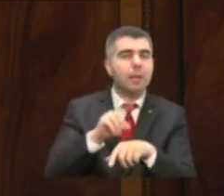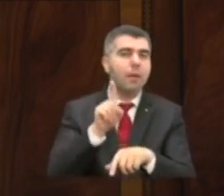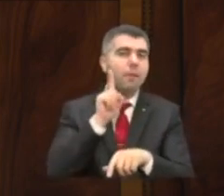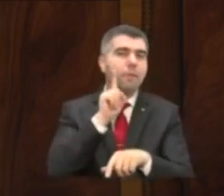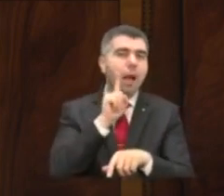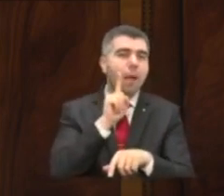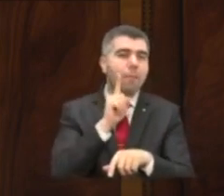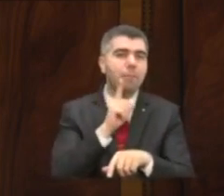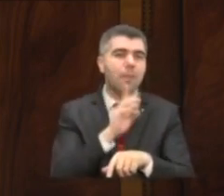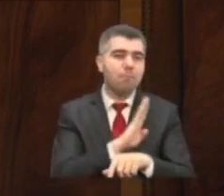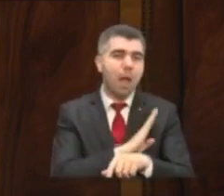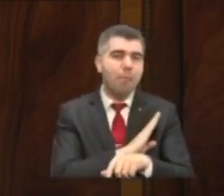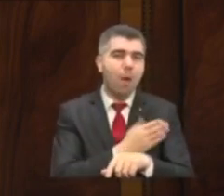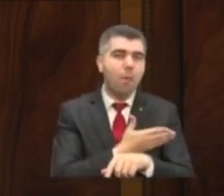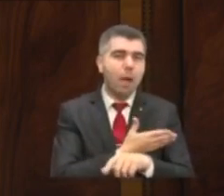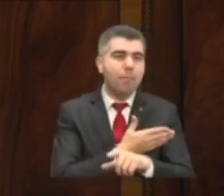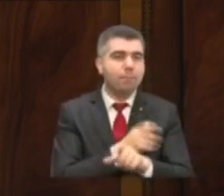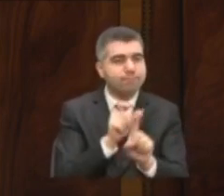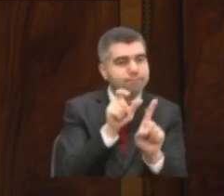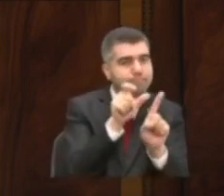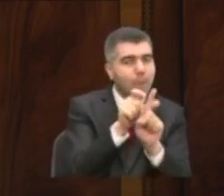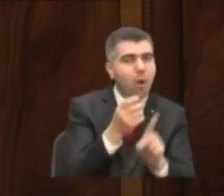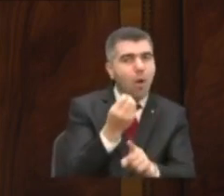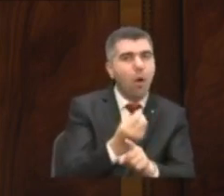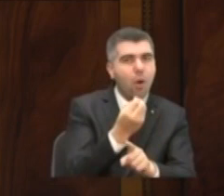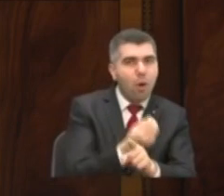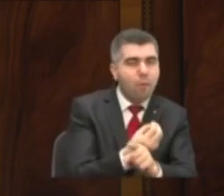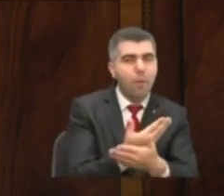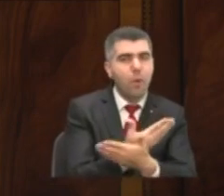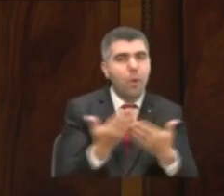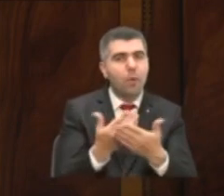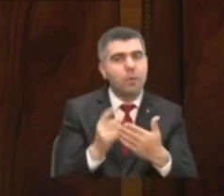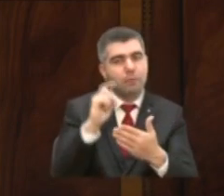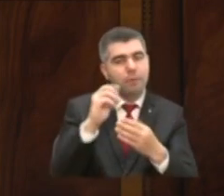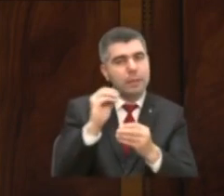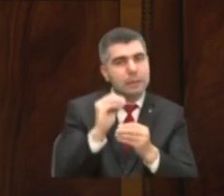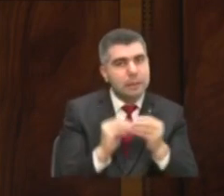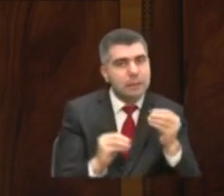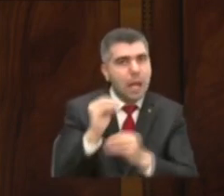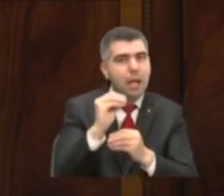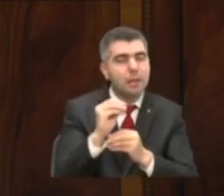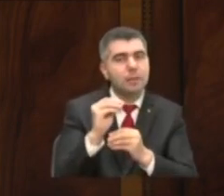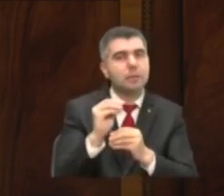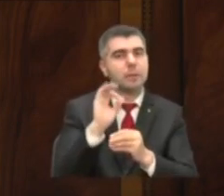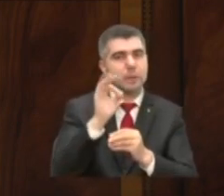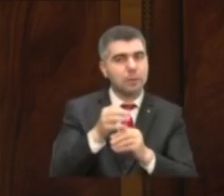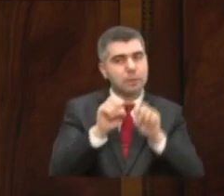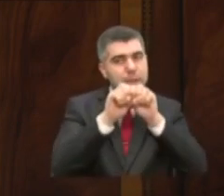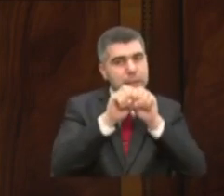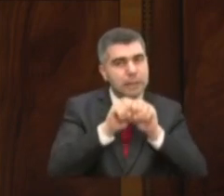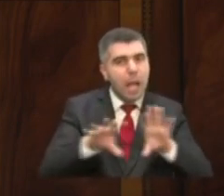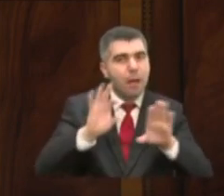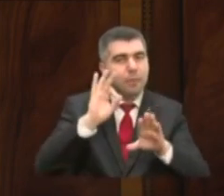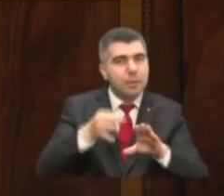وذلك عن طريق تبسيط المساطر، مراجعة التيسير وإجراءات وشروط الاستفادة بغية الرفع من عدد المستفيدات فعليا من هذا الدعم، وتوسيع المستفيدين من